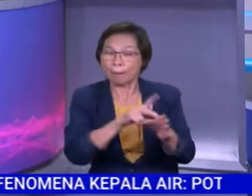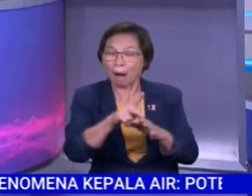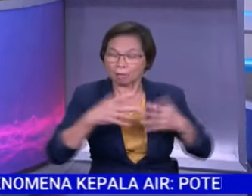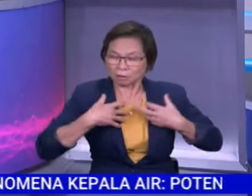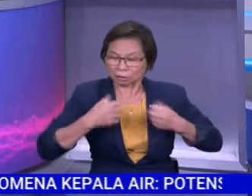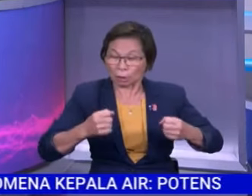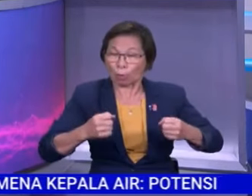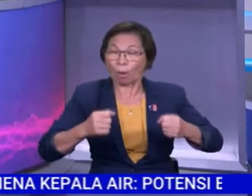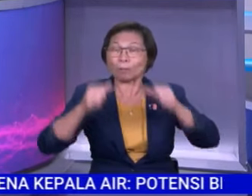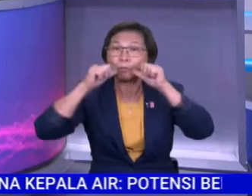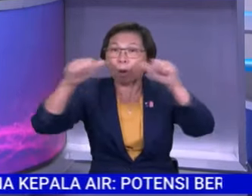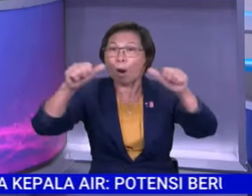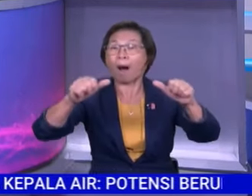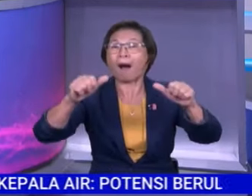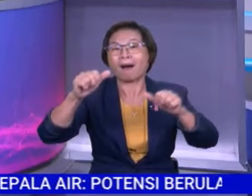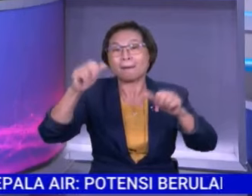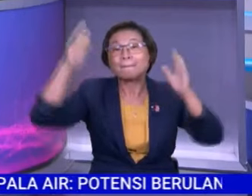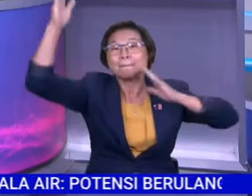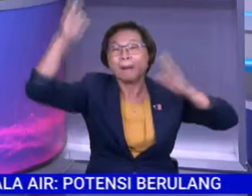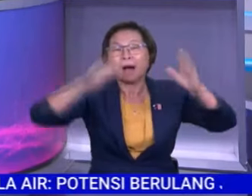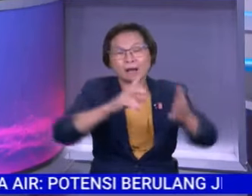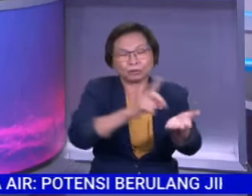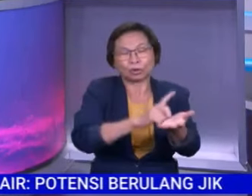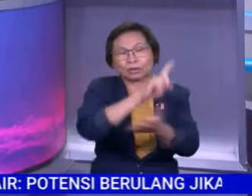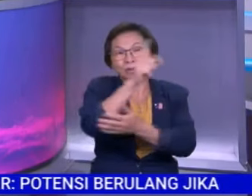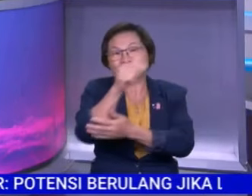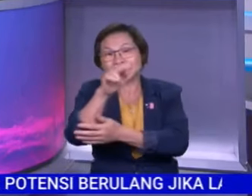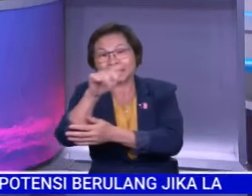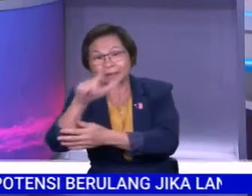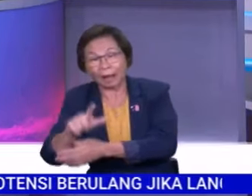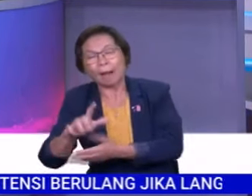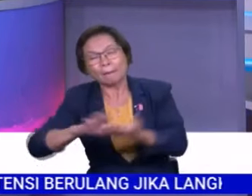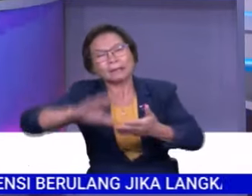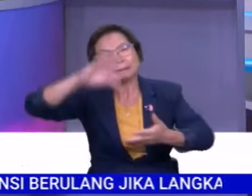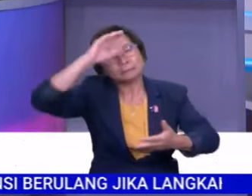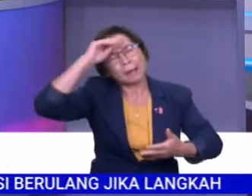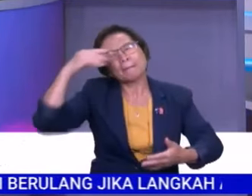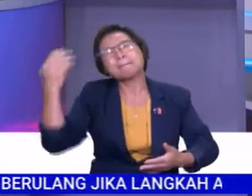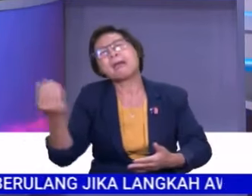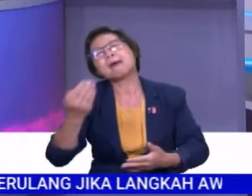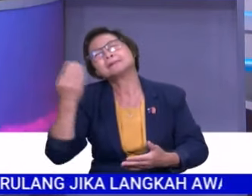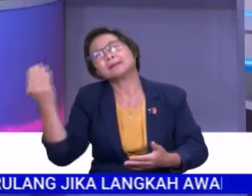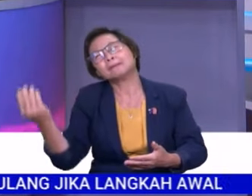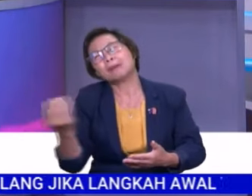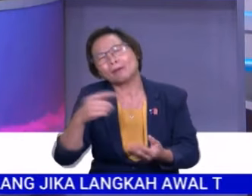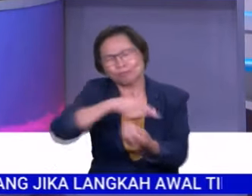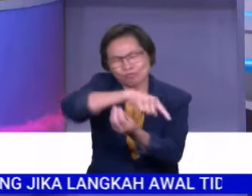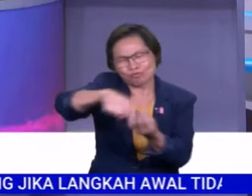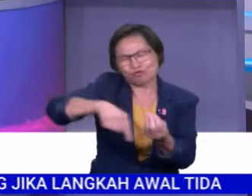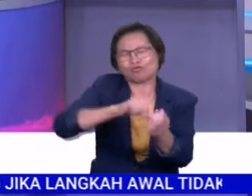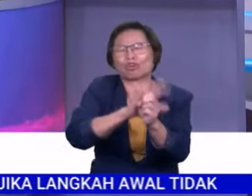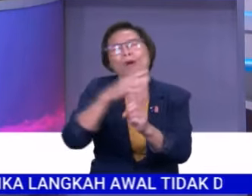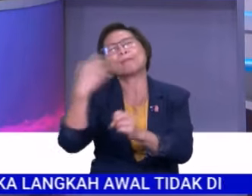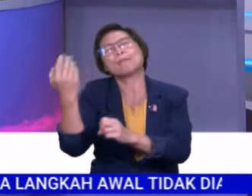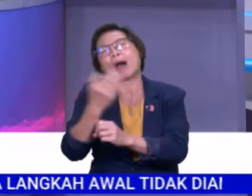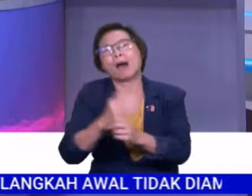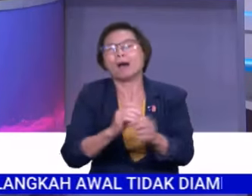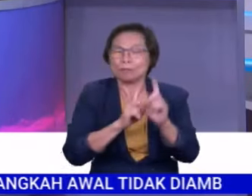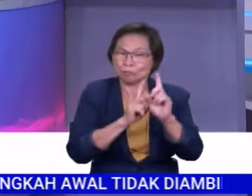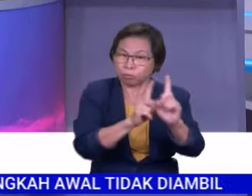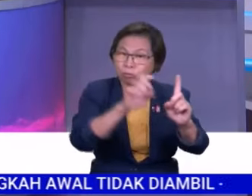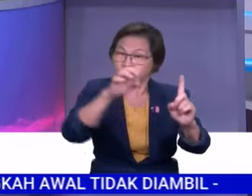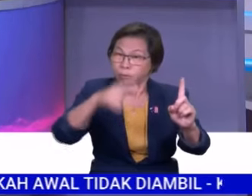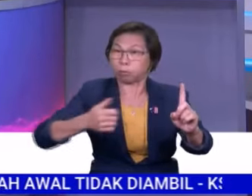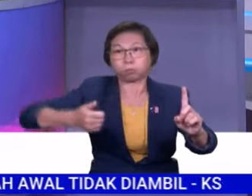Kesihatan Awam Malaysia, Datuk Dr. Zainal Arifin Omar, selain belajar membiasakan diri dengan persekitaran, pematuhan SOP